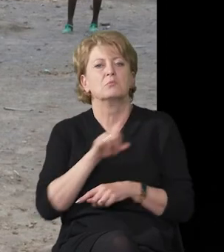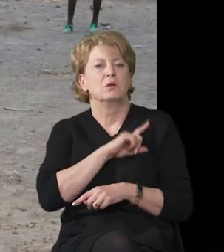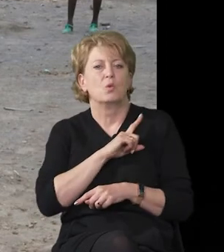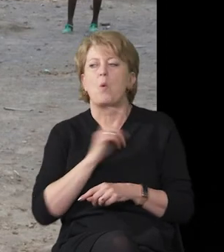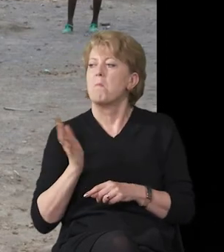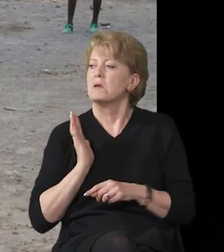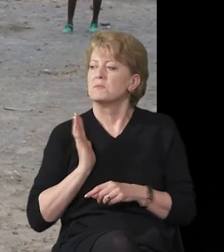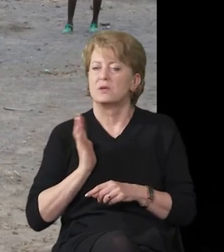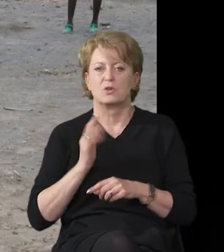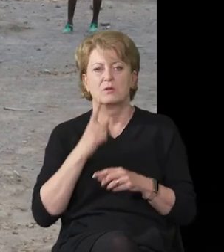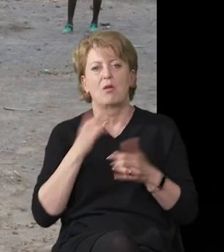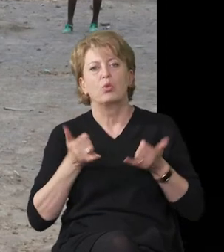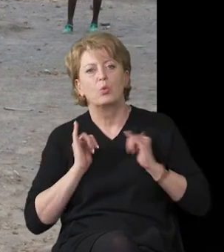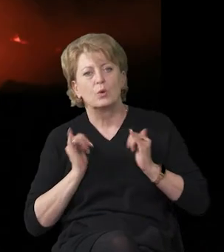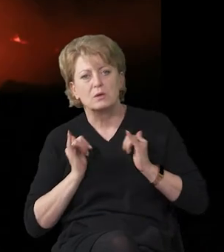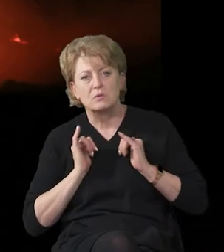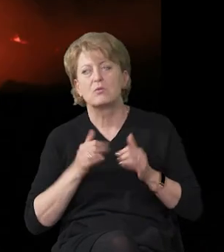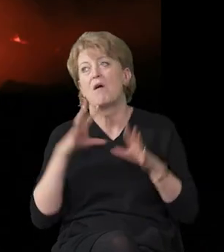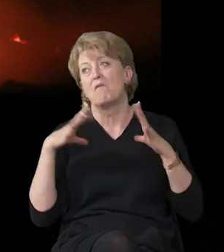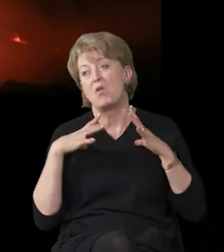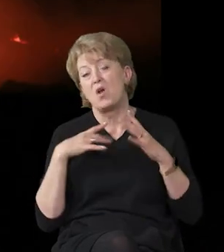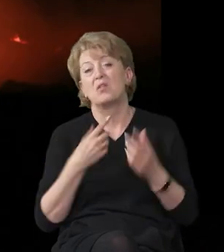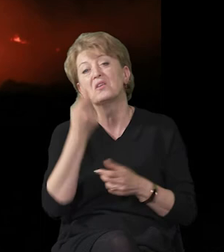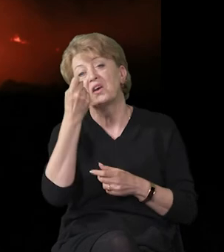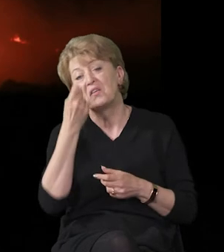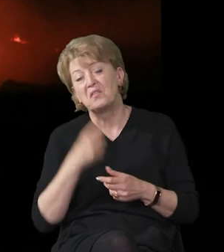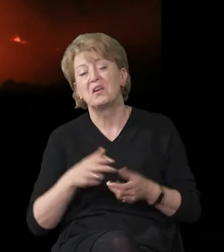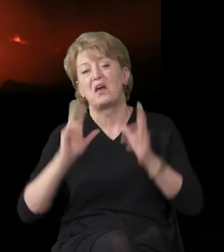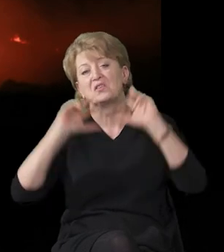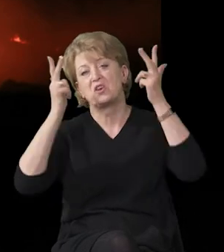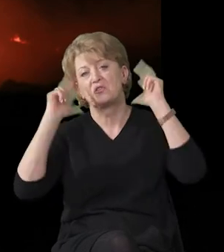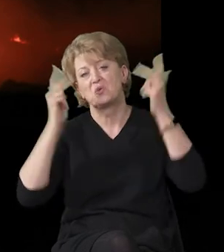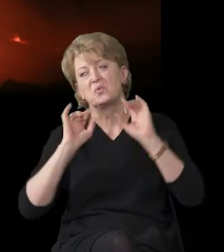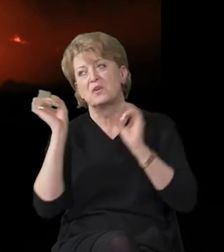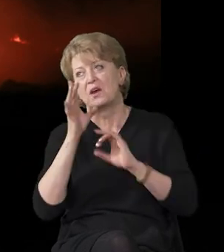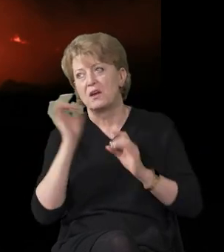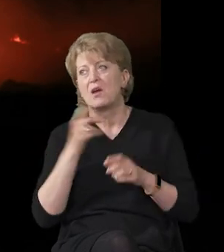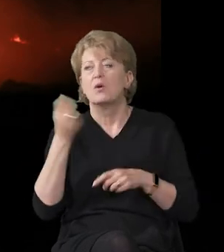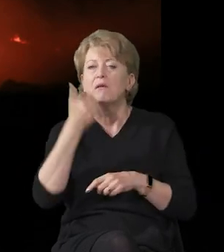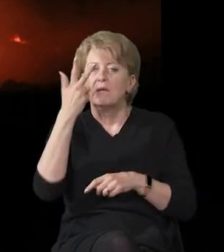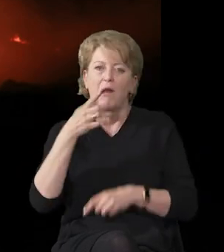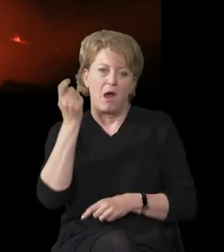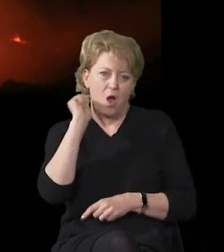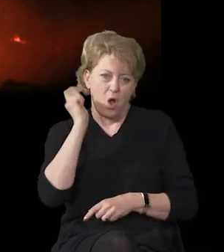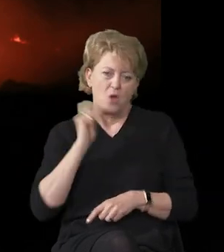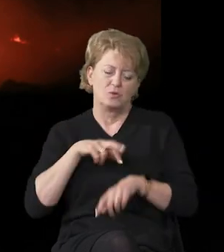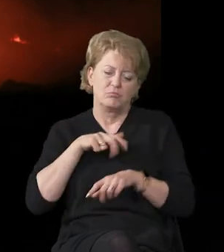sobie w siatkówkę. I po kilkugodzinnej wędrówce docieramy do takiego miejsca, czyli